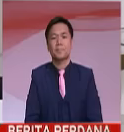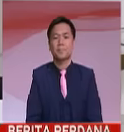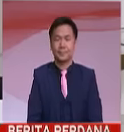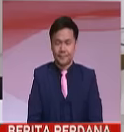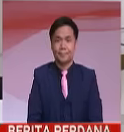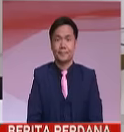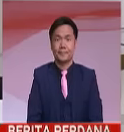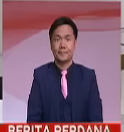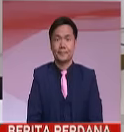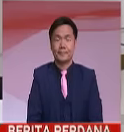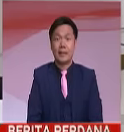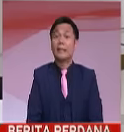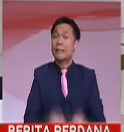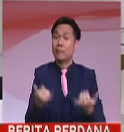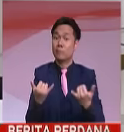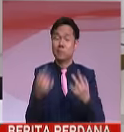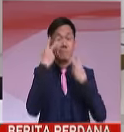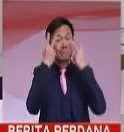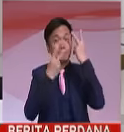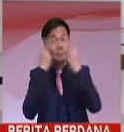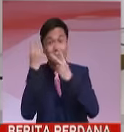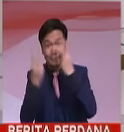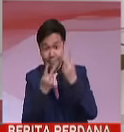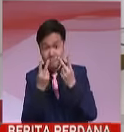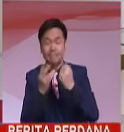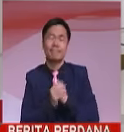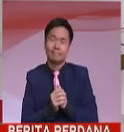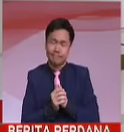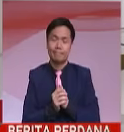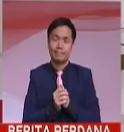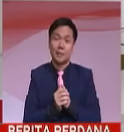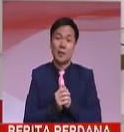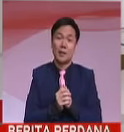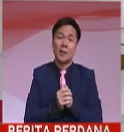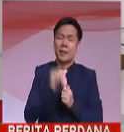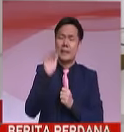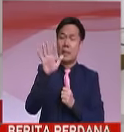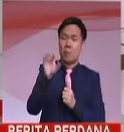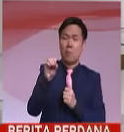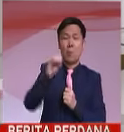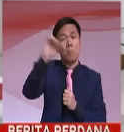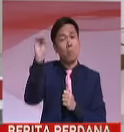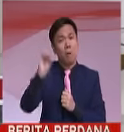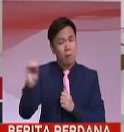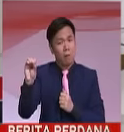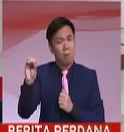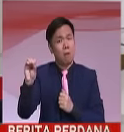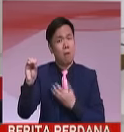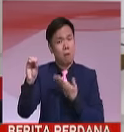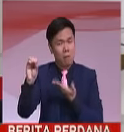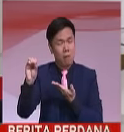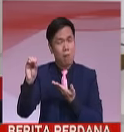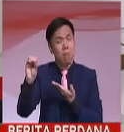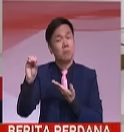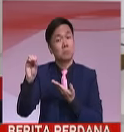Hai isi jumlah pengunjung ataupun kehadiran adalah 50 peratus daripada